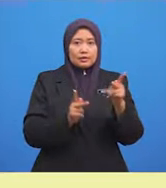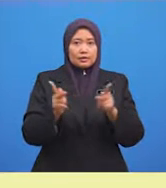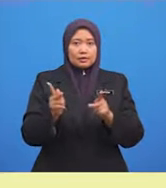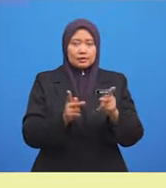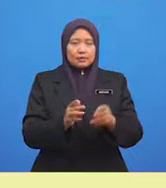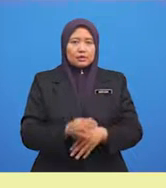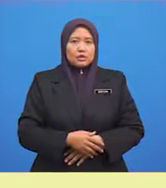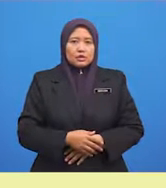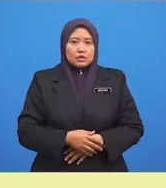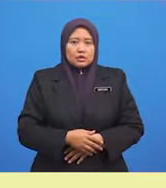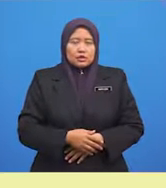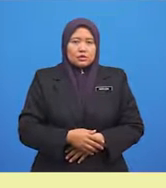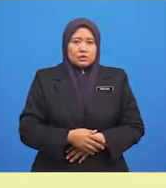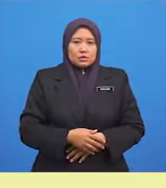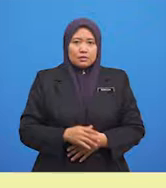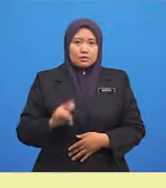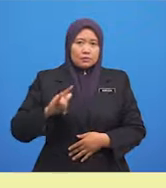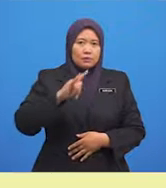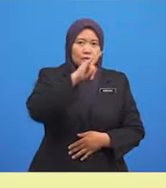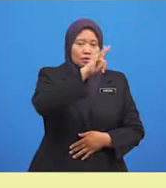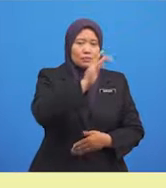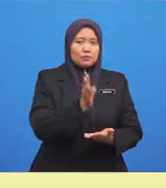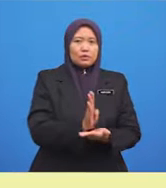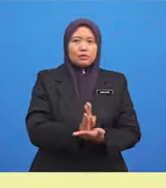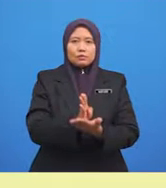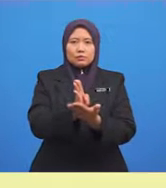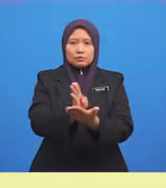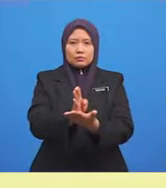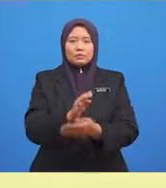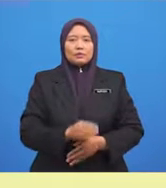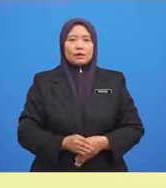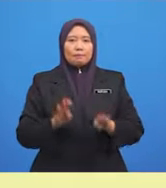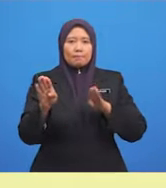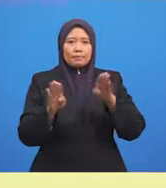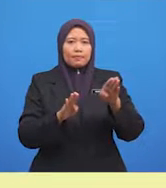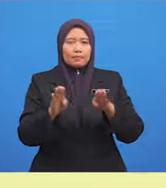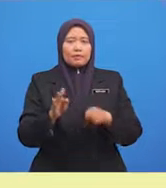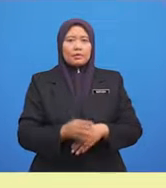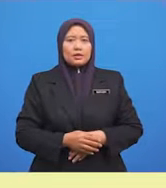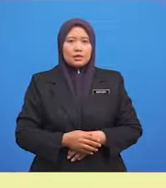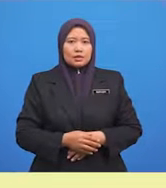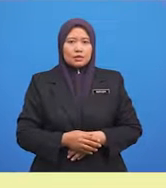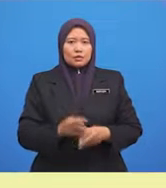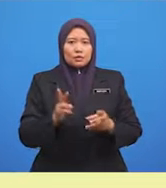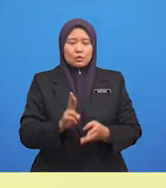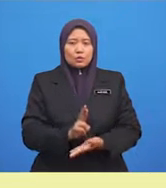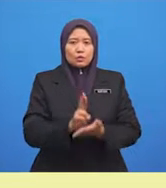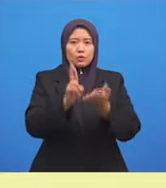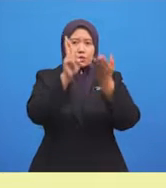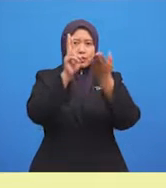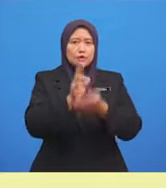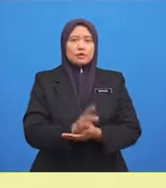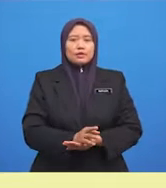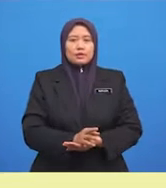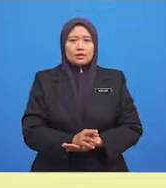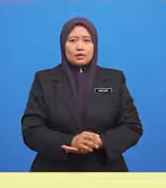bot, bas, kapal layar, roket, belon udara, kayak dan lori.